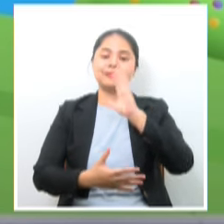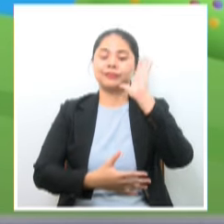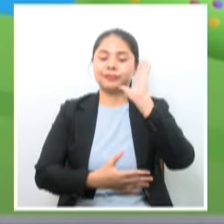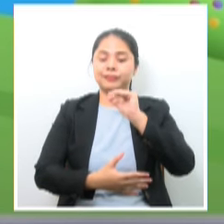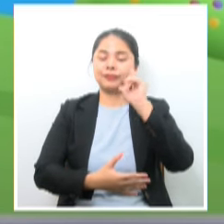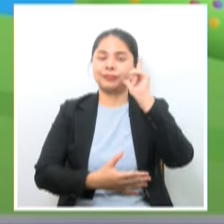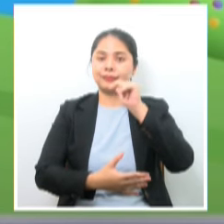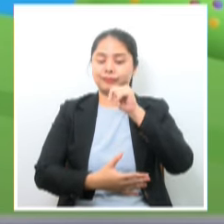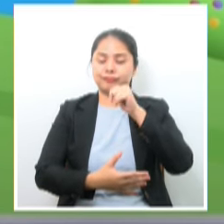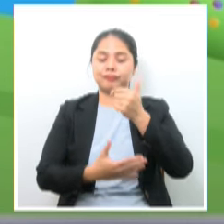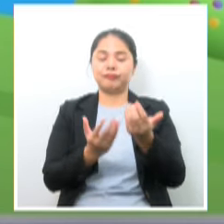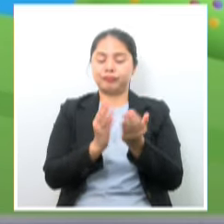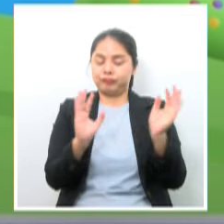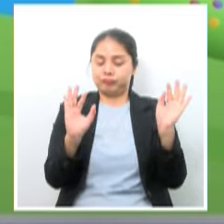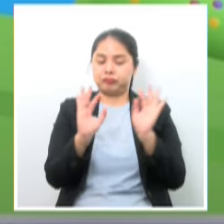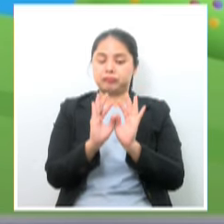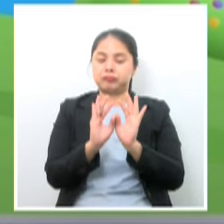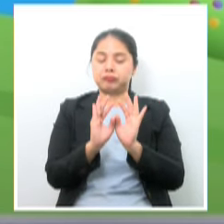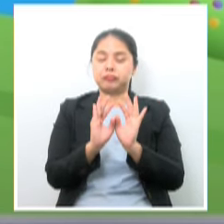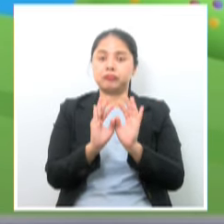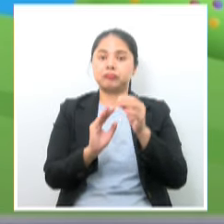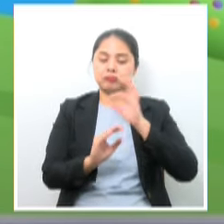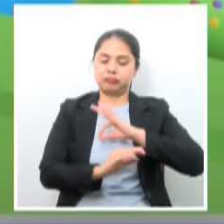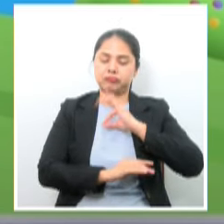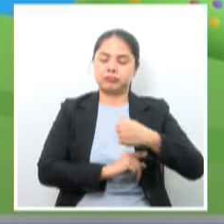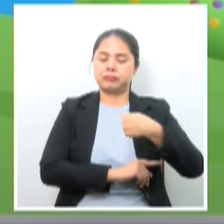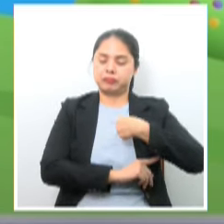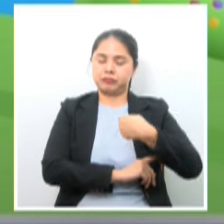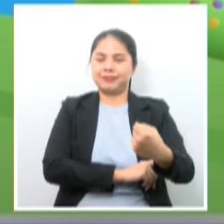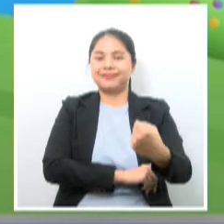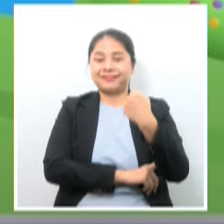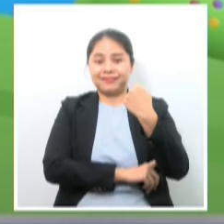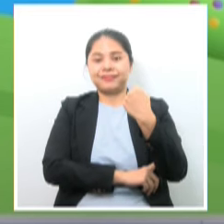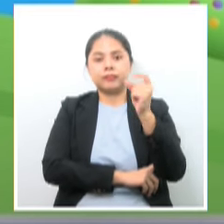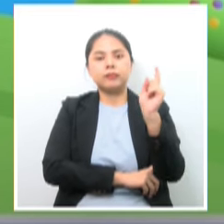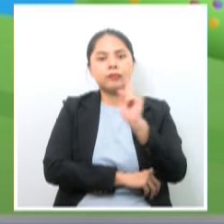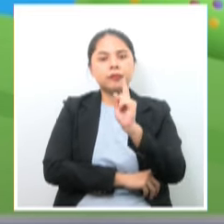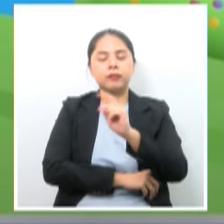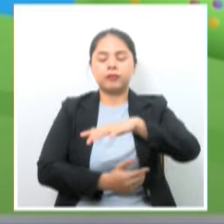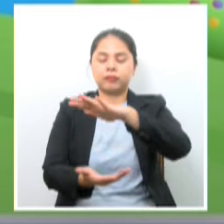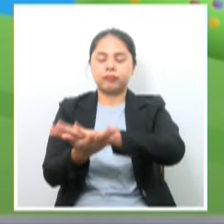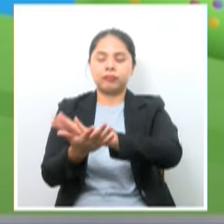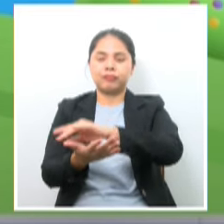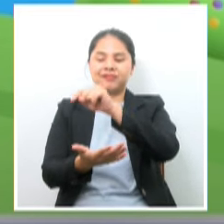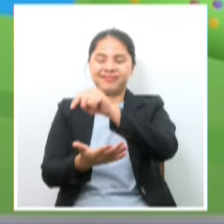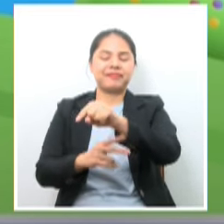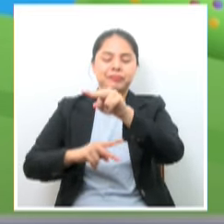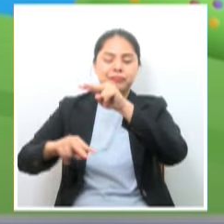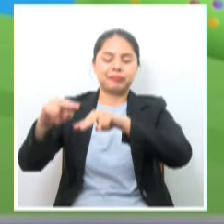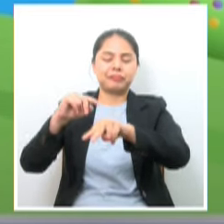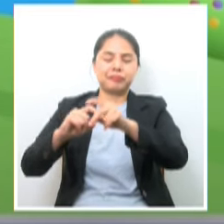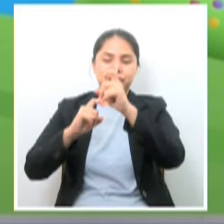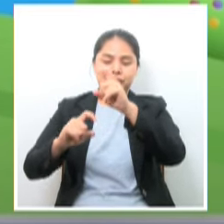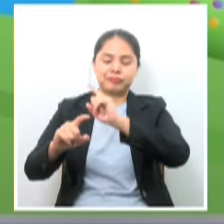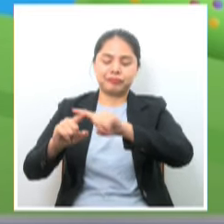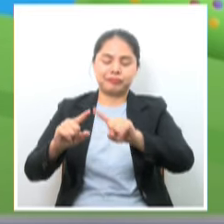ครองมั่นใจว่าเมื่อลูกของท่านได้ไปโรงเรียนแล้วโรงเรียนจะเป็นสถานที่หนึ่งที่ดูแลความปลอดภัยทุกเรื่องทั้ง